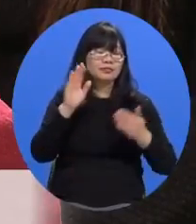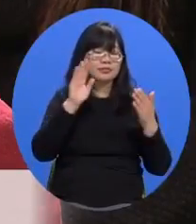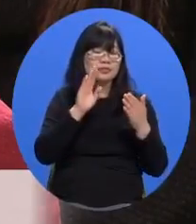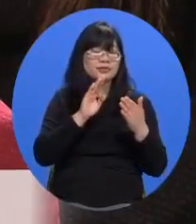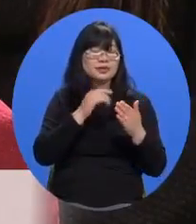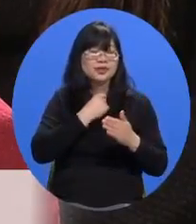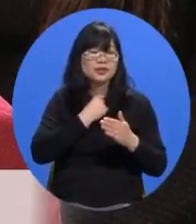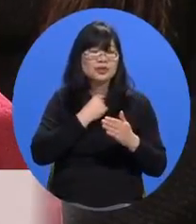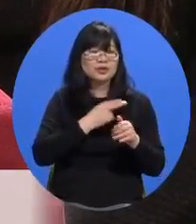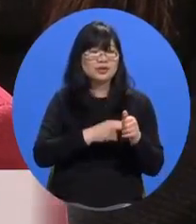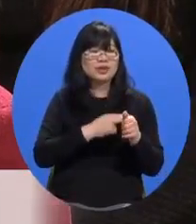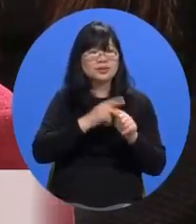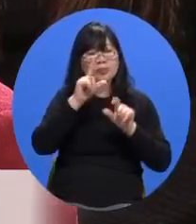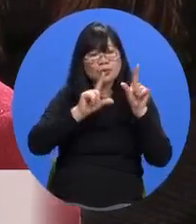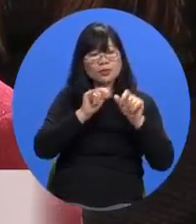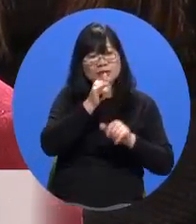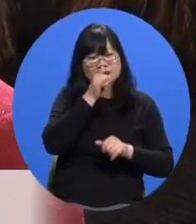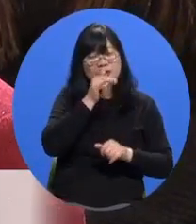바라는 선생님 어떤 모습인가요?